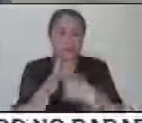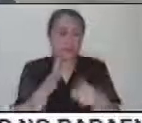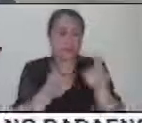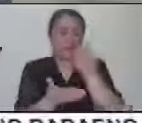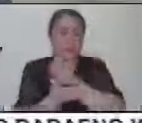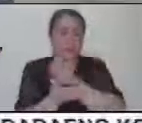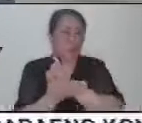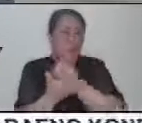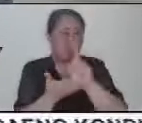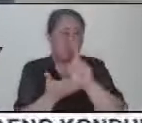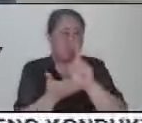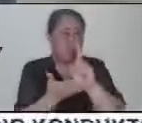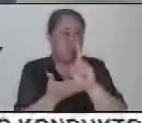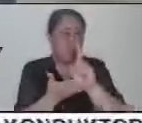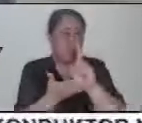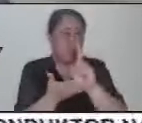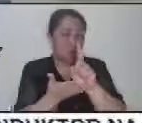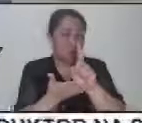eh,